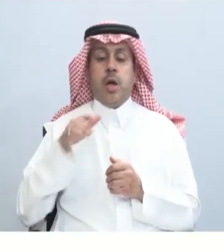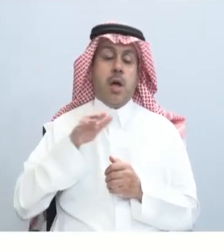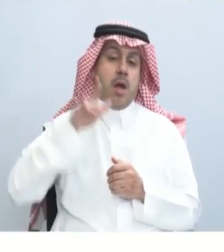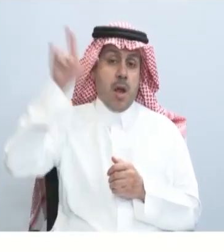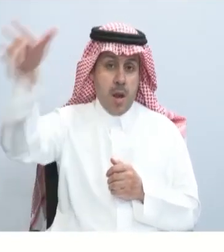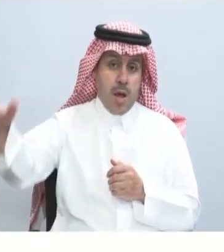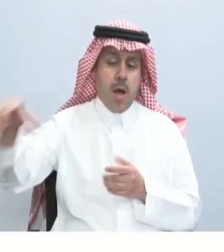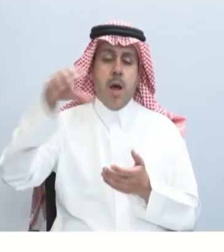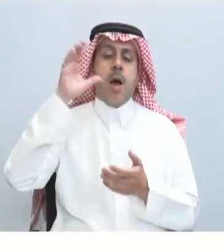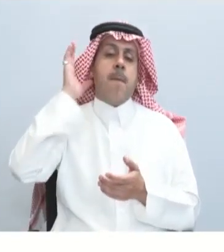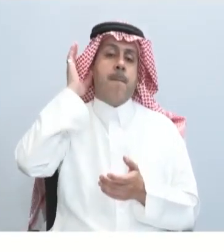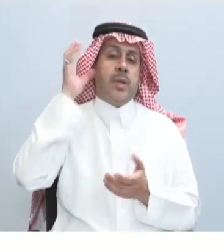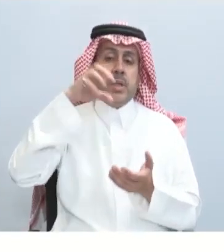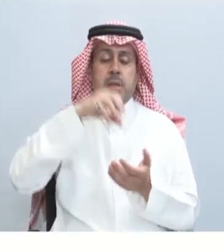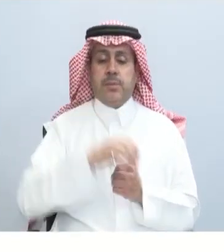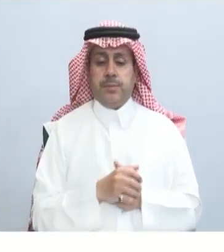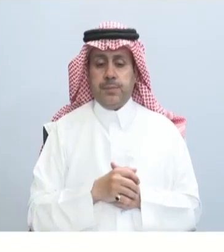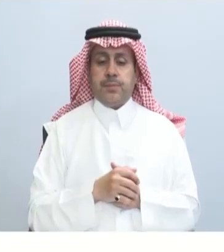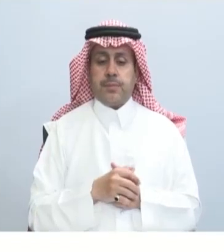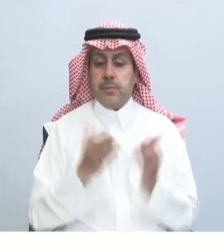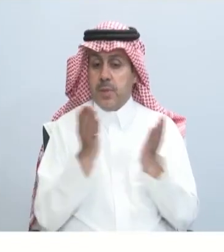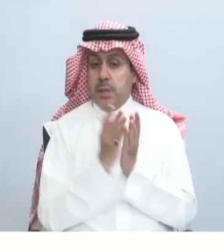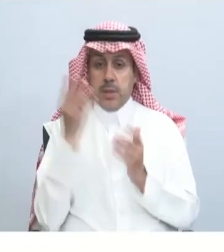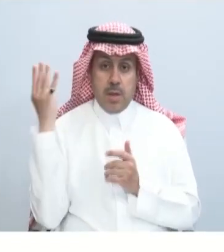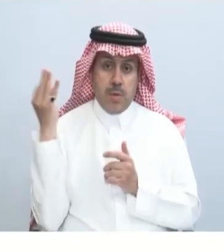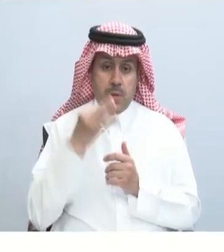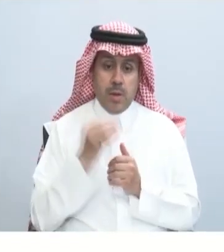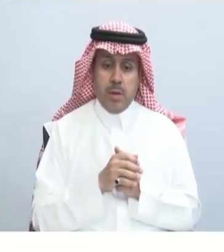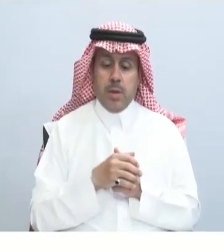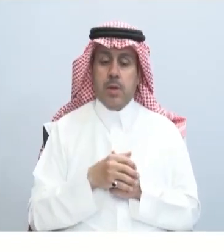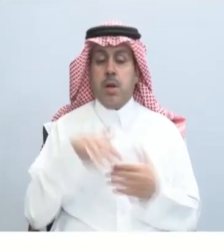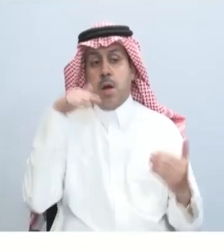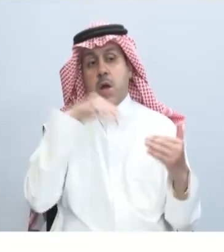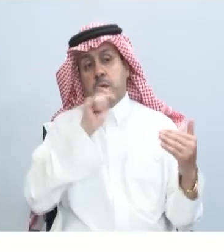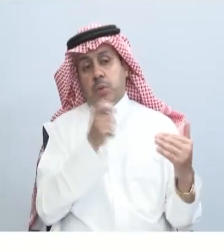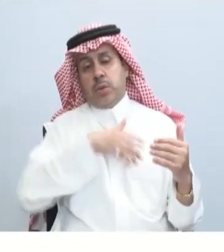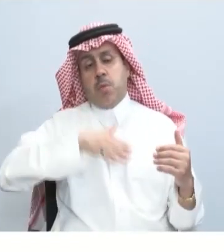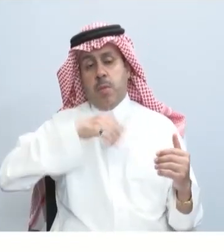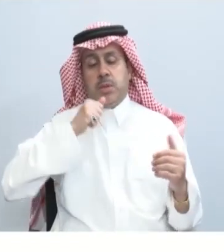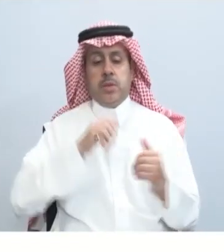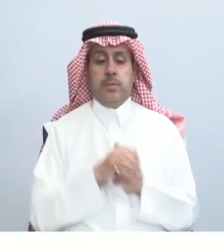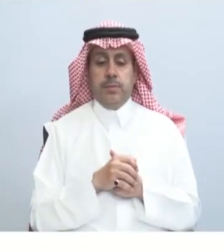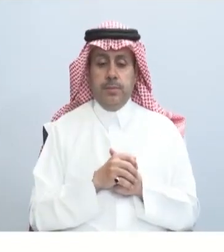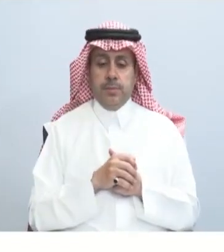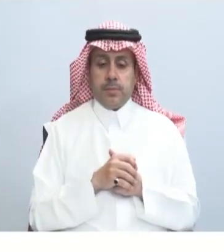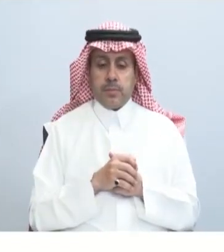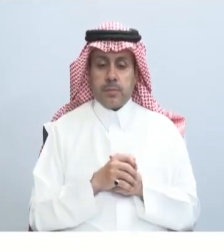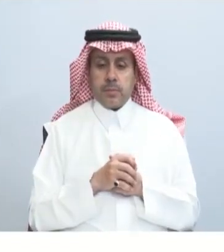المنوره اخيرا الدرس ال 3 غزوات النبي محمد صلى الله عليه وسلم